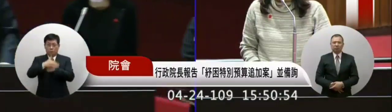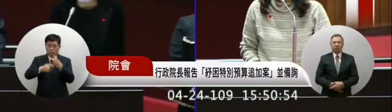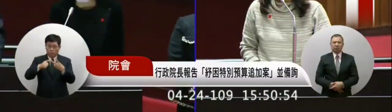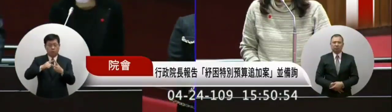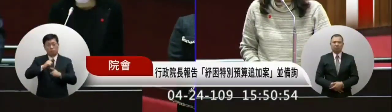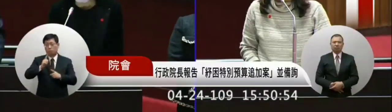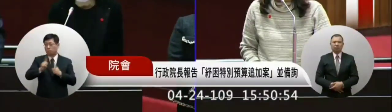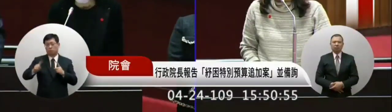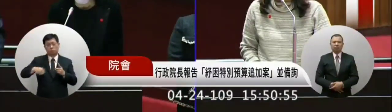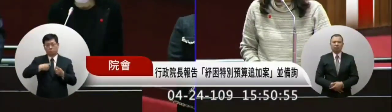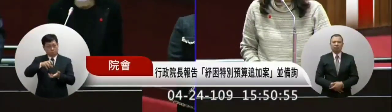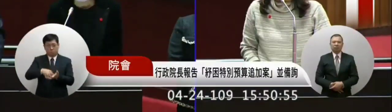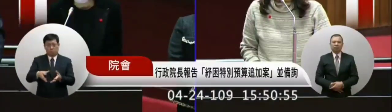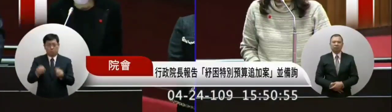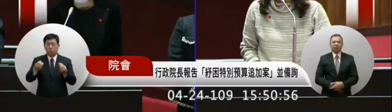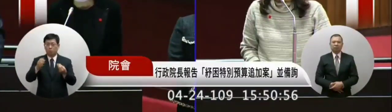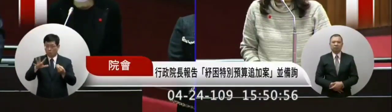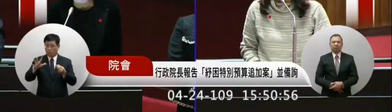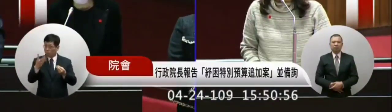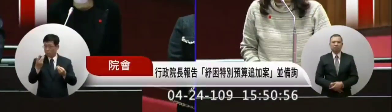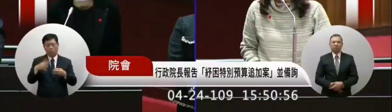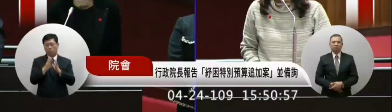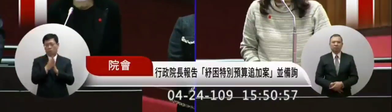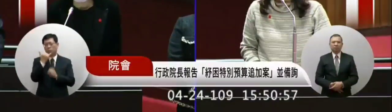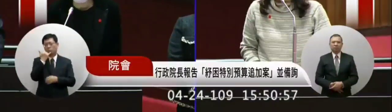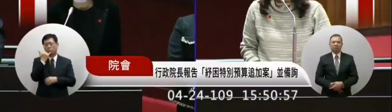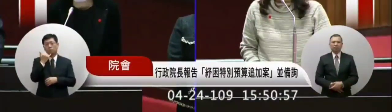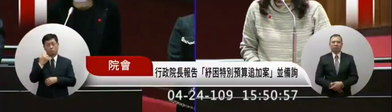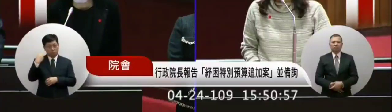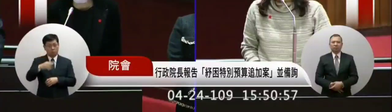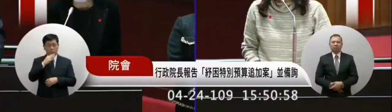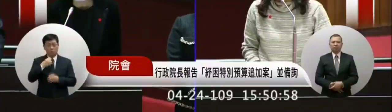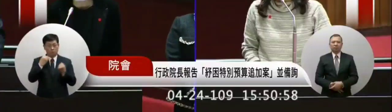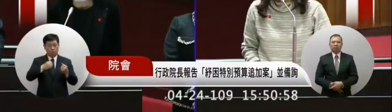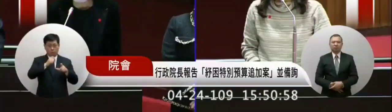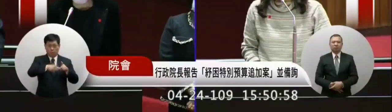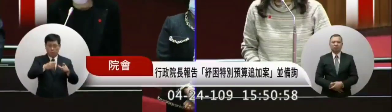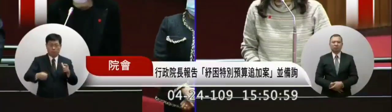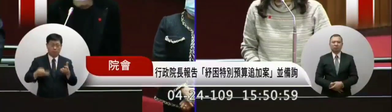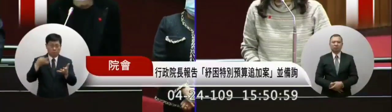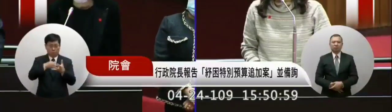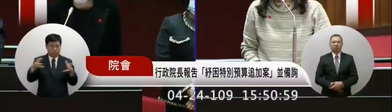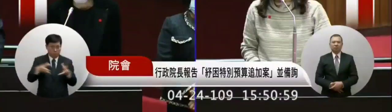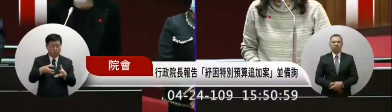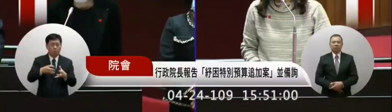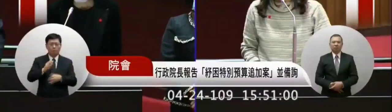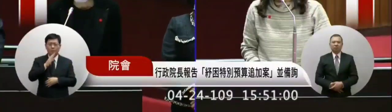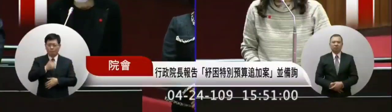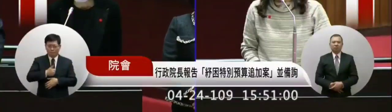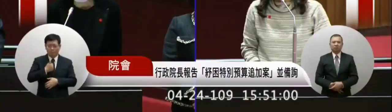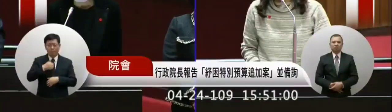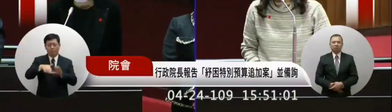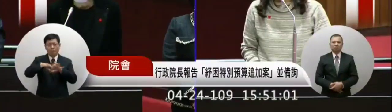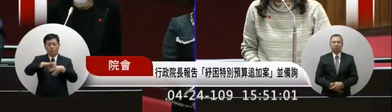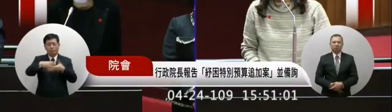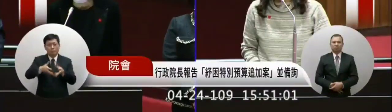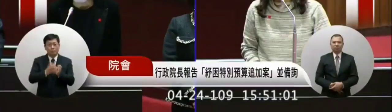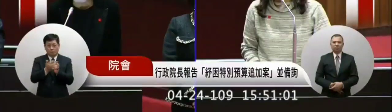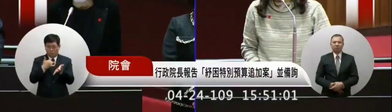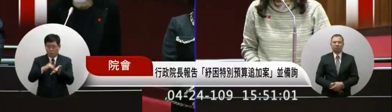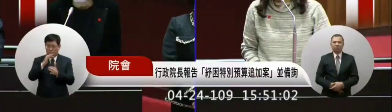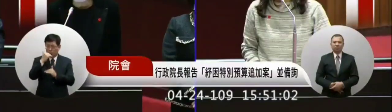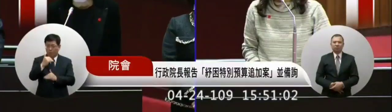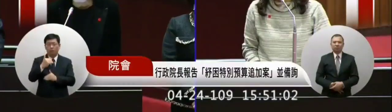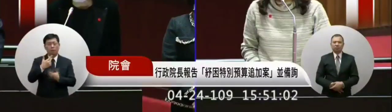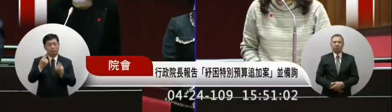或任何保险身份，有也可以，没有可以提出，也可以合并在事业帮他一起提出。但的确也是文化部预算